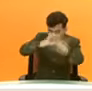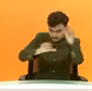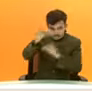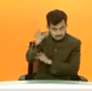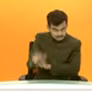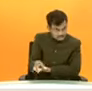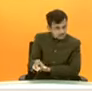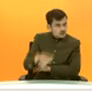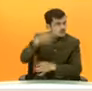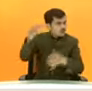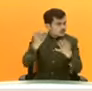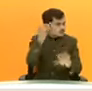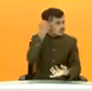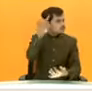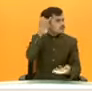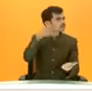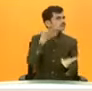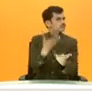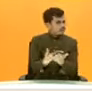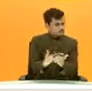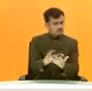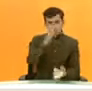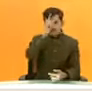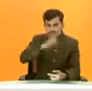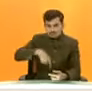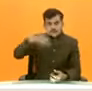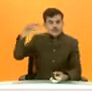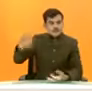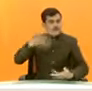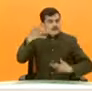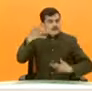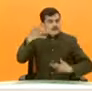अपने इनोवेशन से देशवासियों को नए गर्व से भरने वाले हैं।